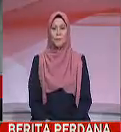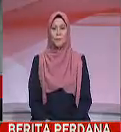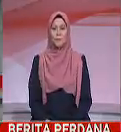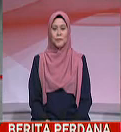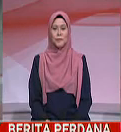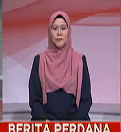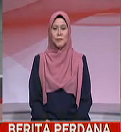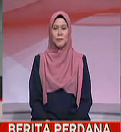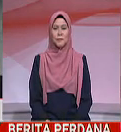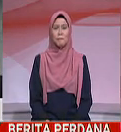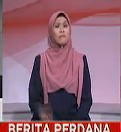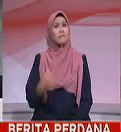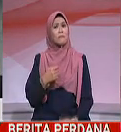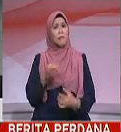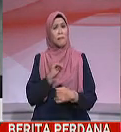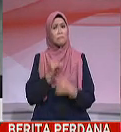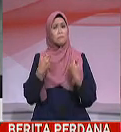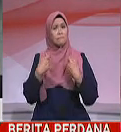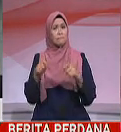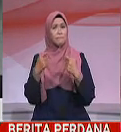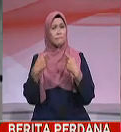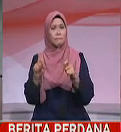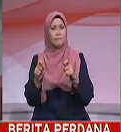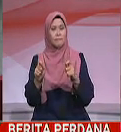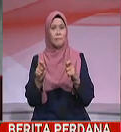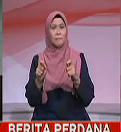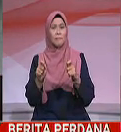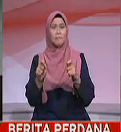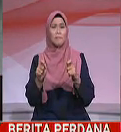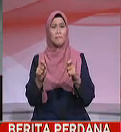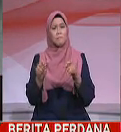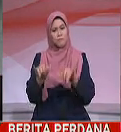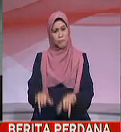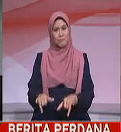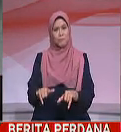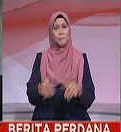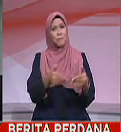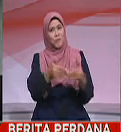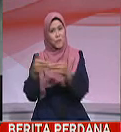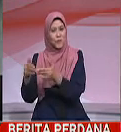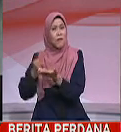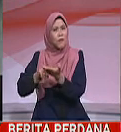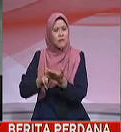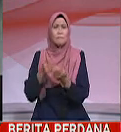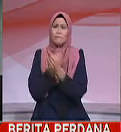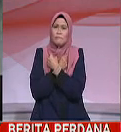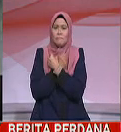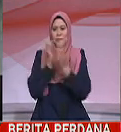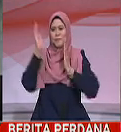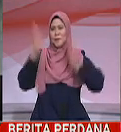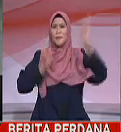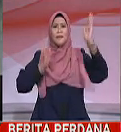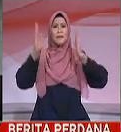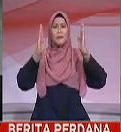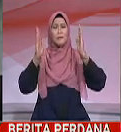But I will also try to extend my visa because I really love the country so much.